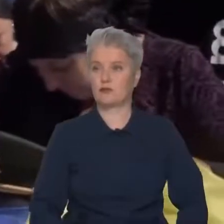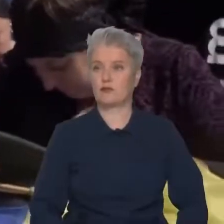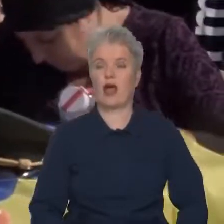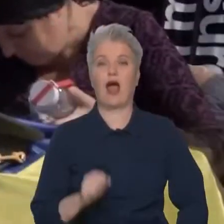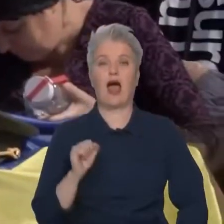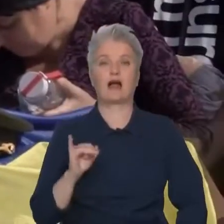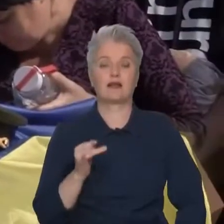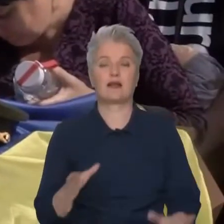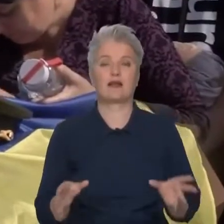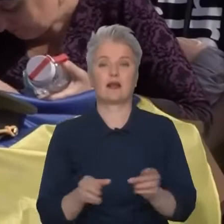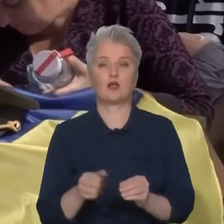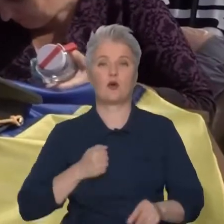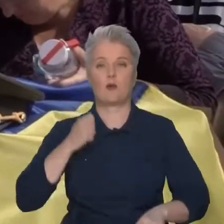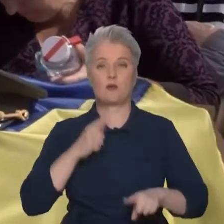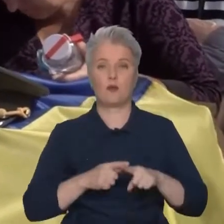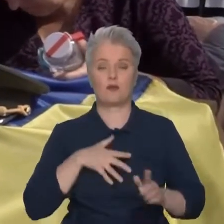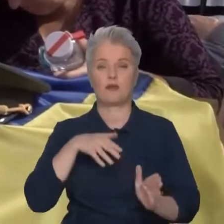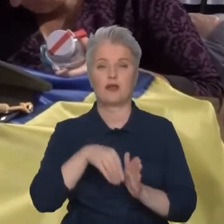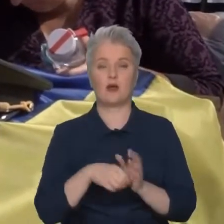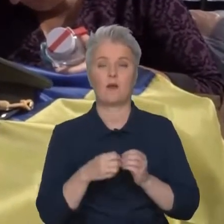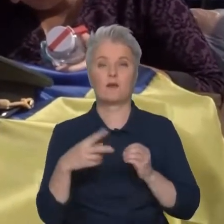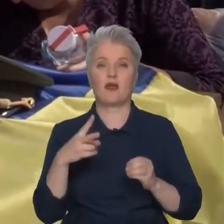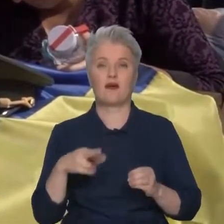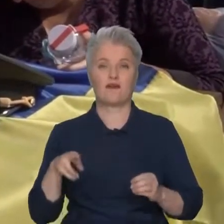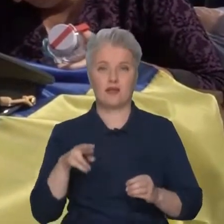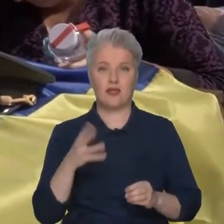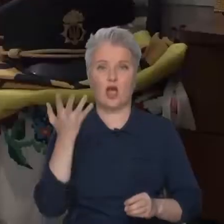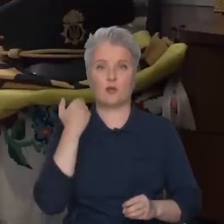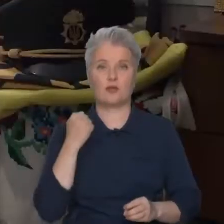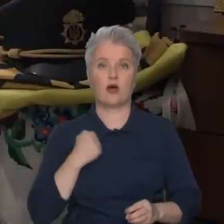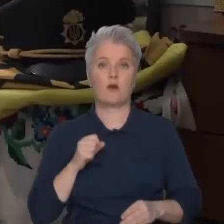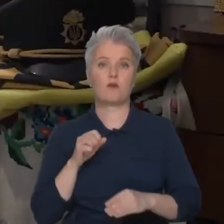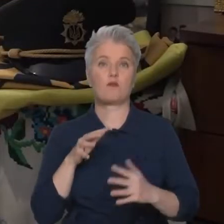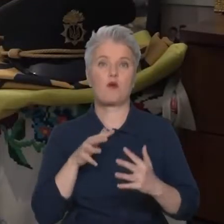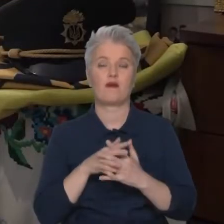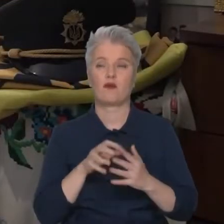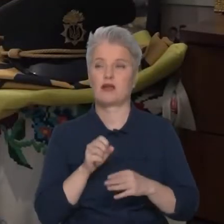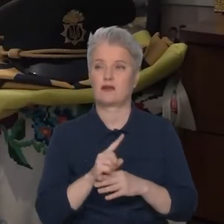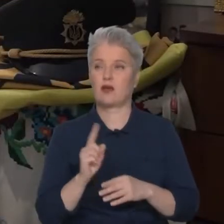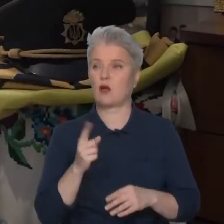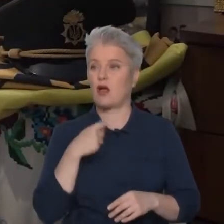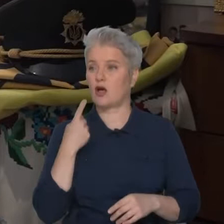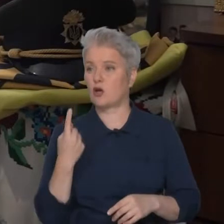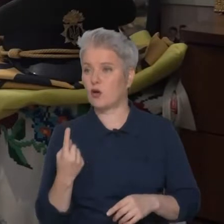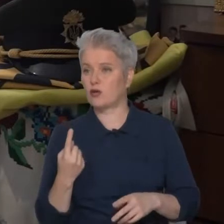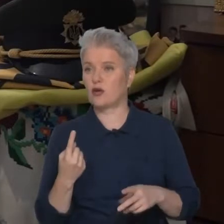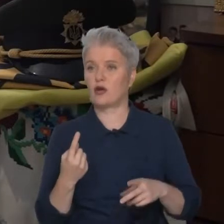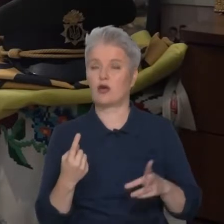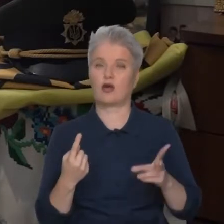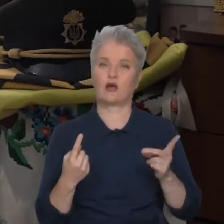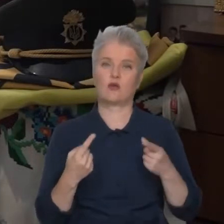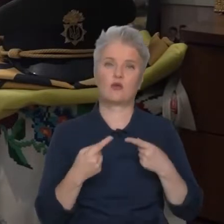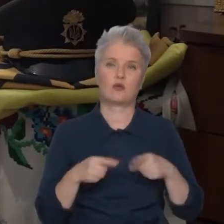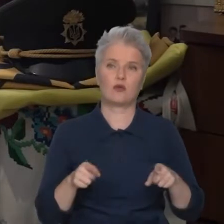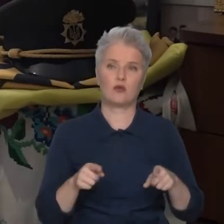Андрій разом із побратимами загинув 15 квітня під час бойового завдання. Одні кажуть одне, другі кажуть друге. Ну те,